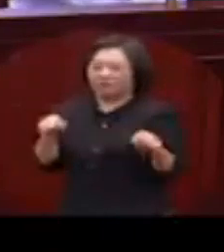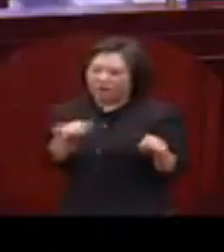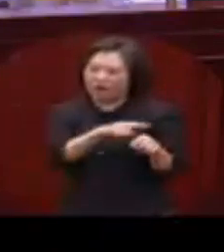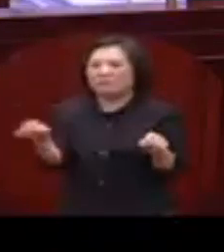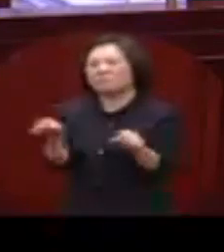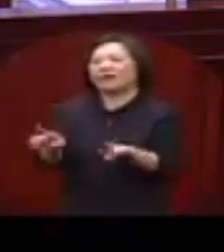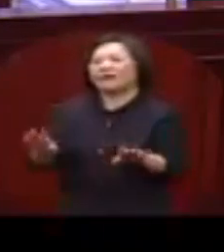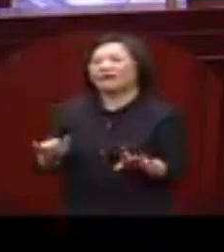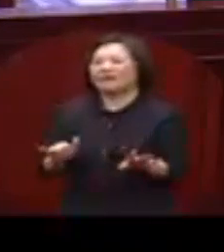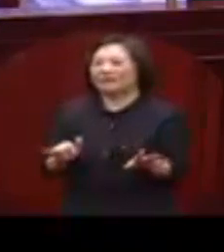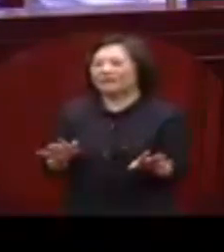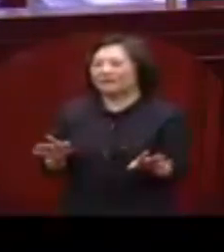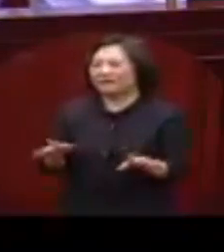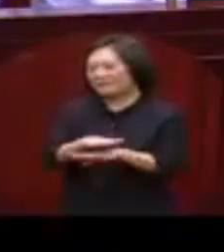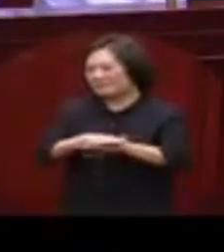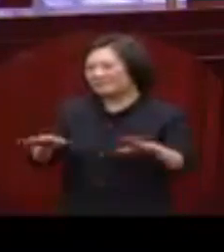多久。